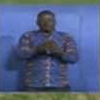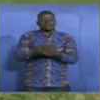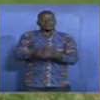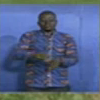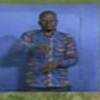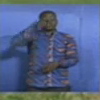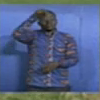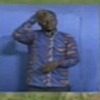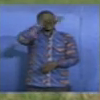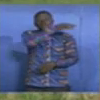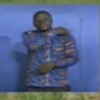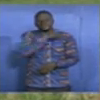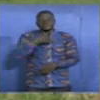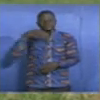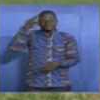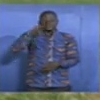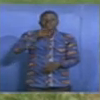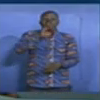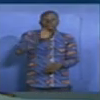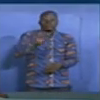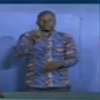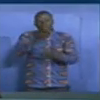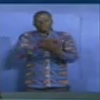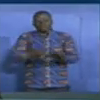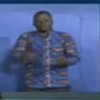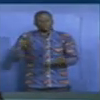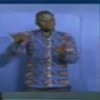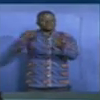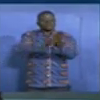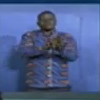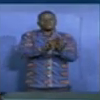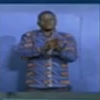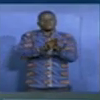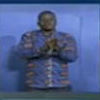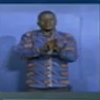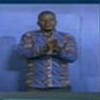les néonicotinoïdes sont en partie interdits. Voilà, c'est